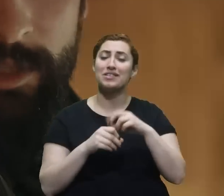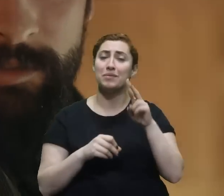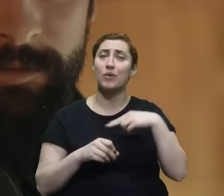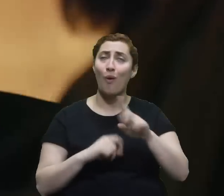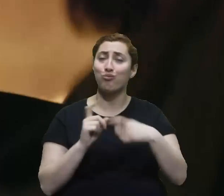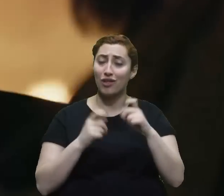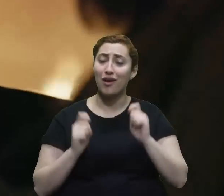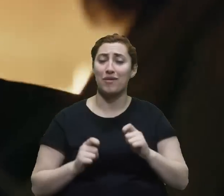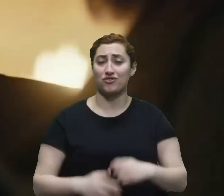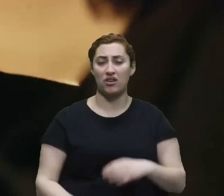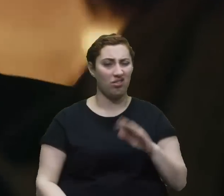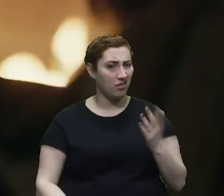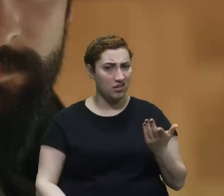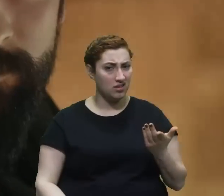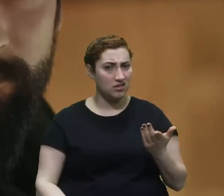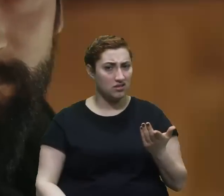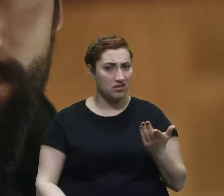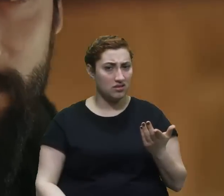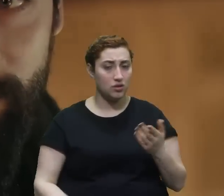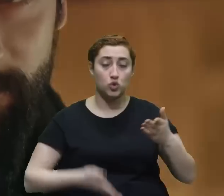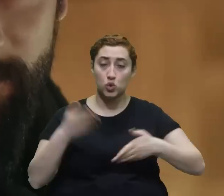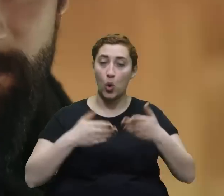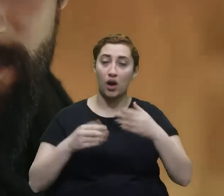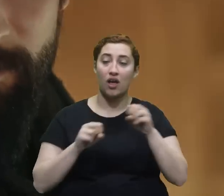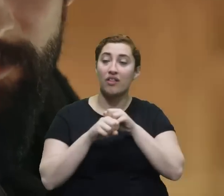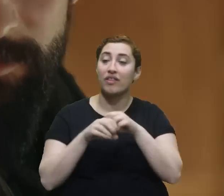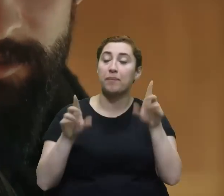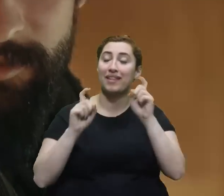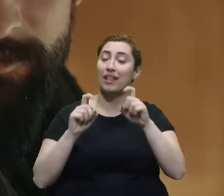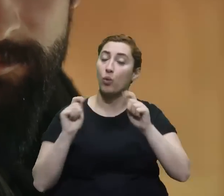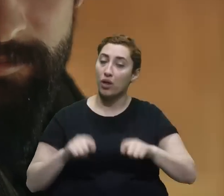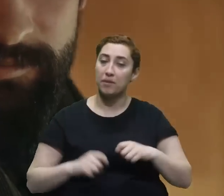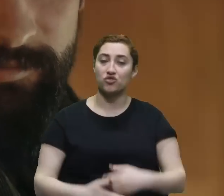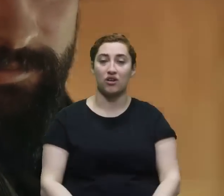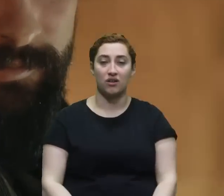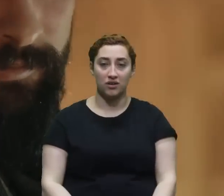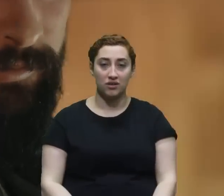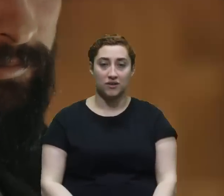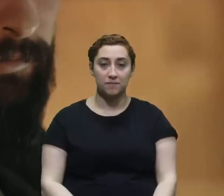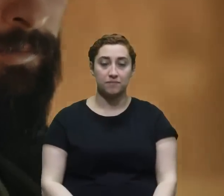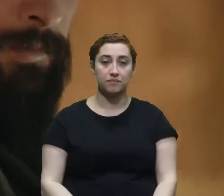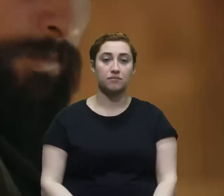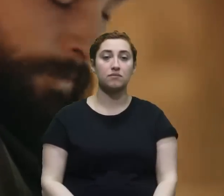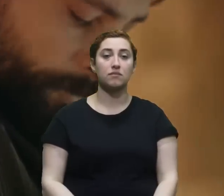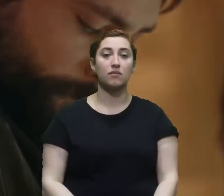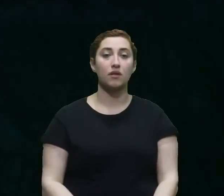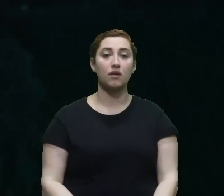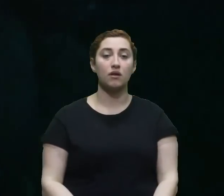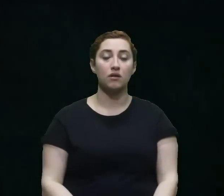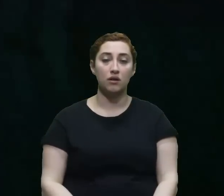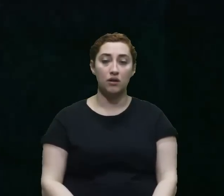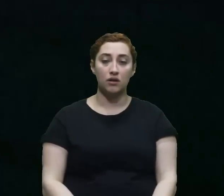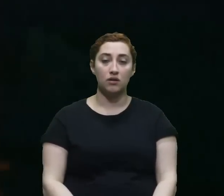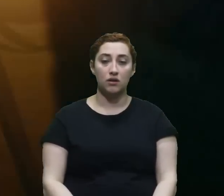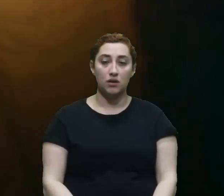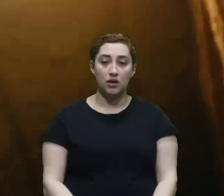yol bulacaktır. Nasıl? Sokaklara yayılan bir haberle tabii ki. Yeraltı dehlizlerinden geçiliyor.